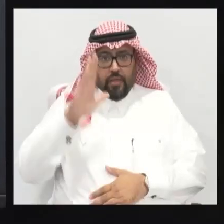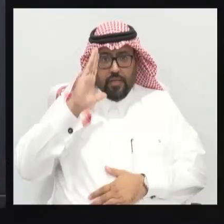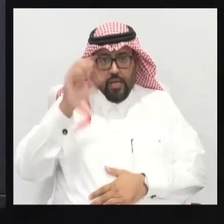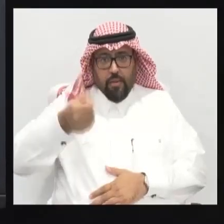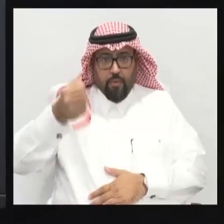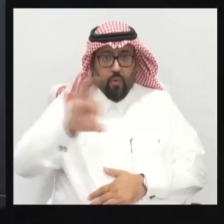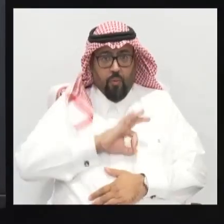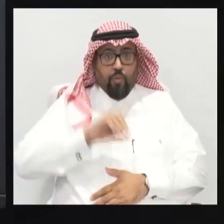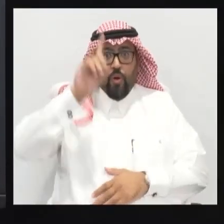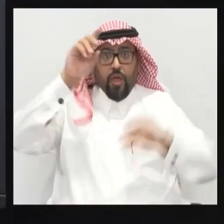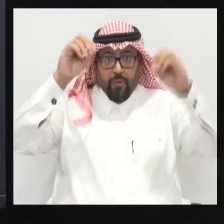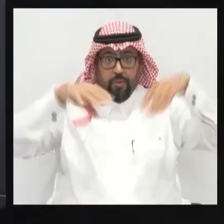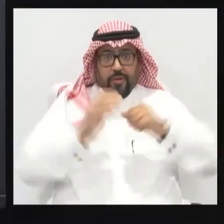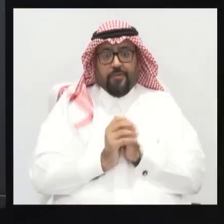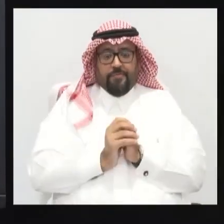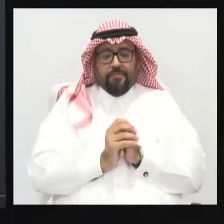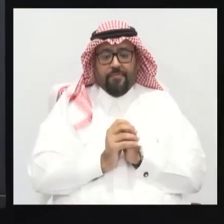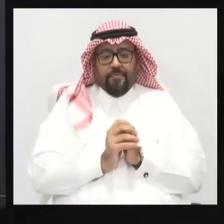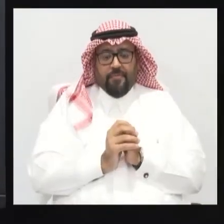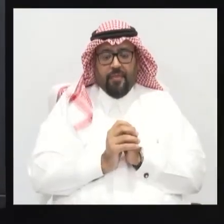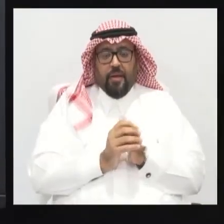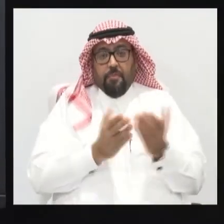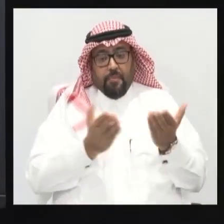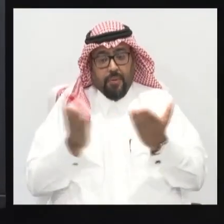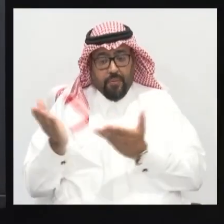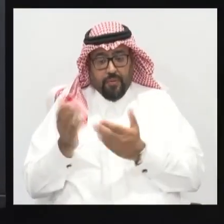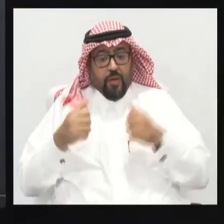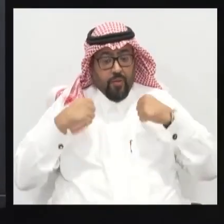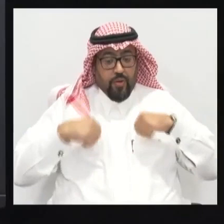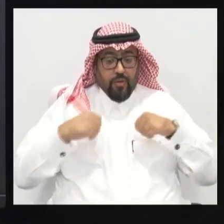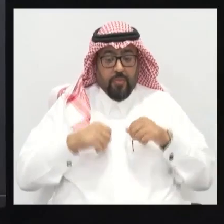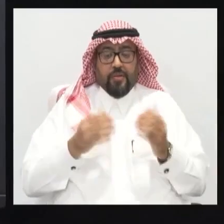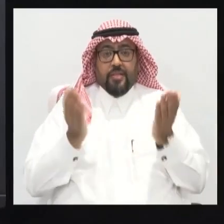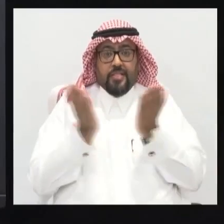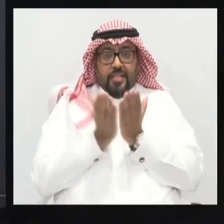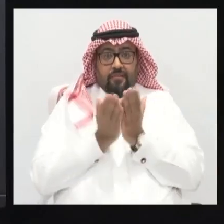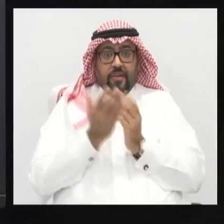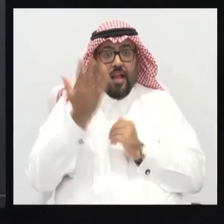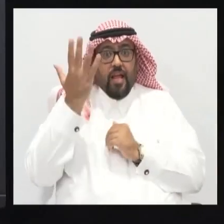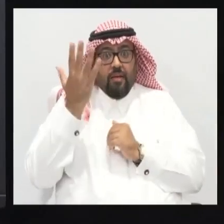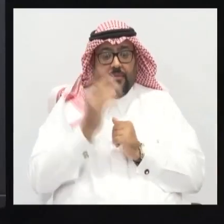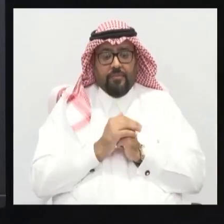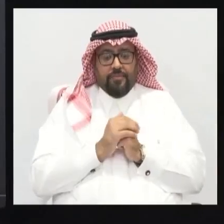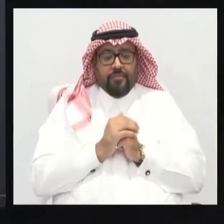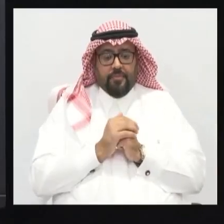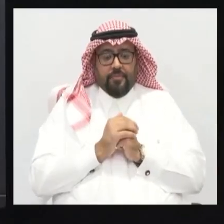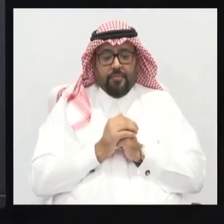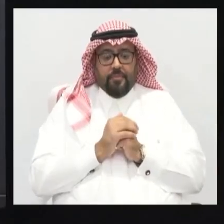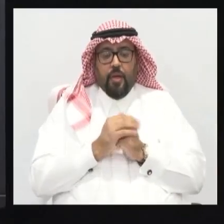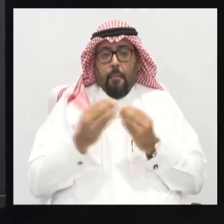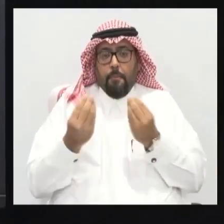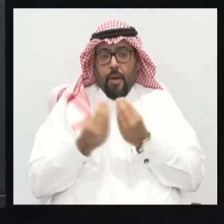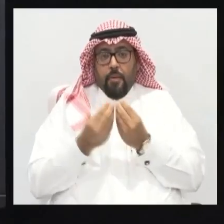السلام عليكم ورحمه الله وبركاته مرحبا بكم طلاب وطالبات الصف الخامس الابتدائي